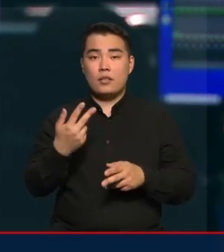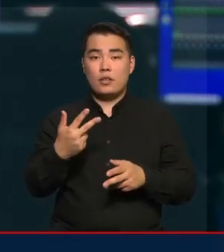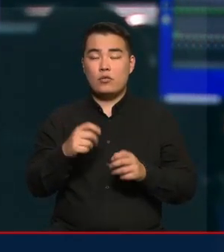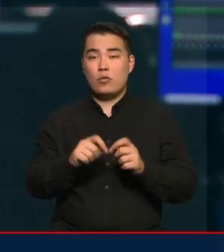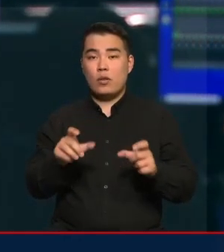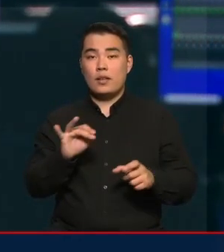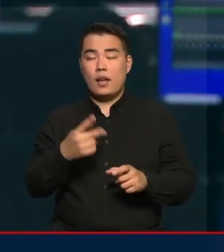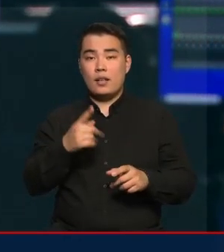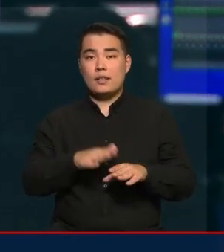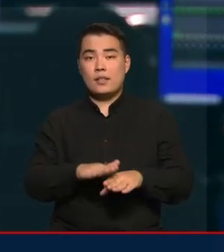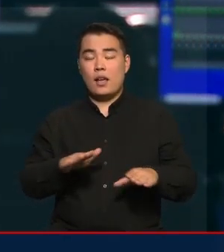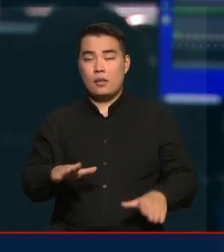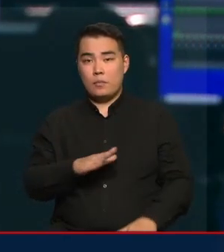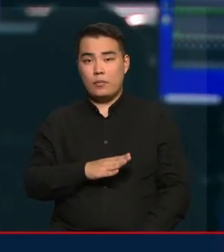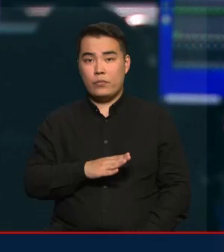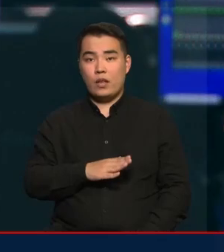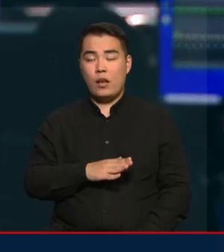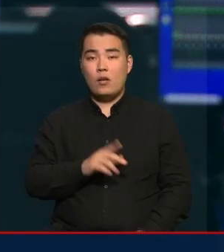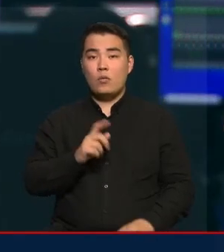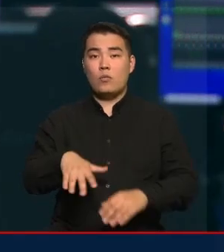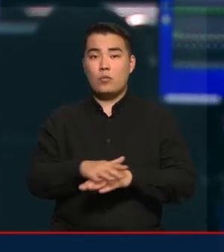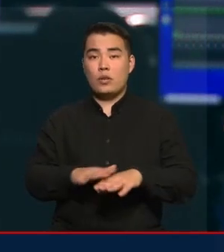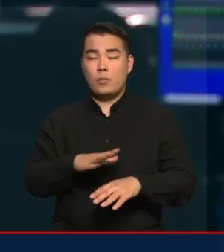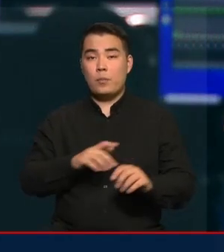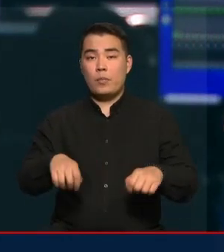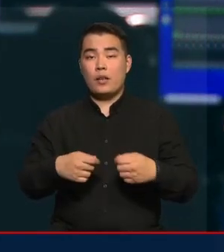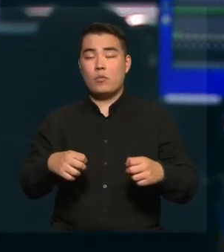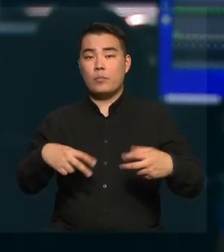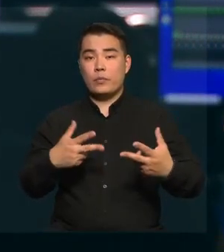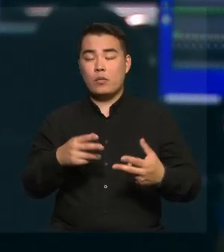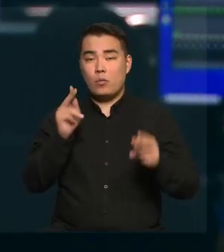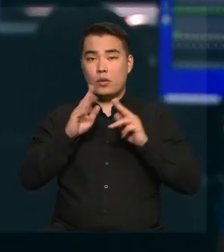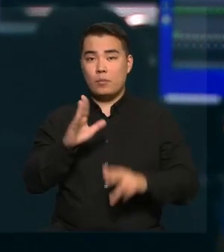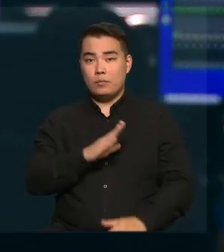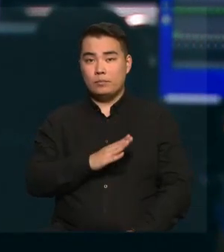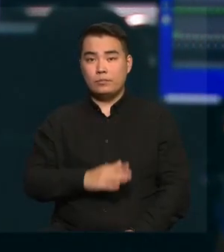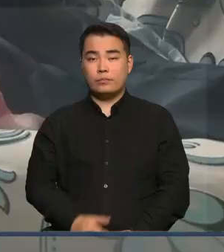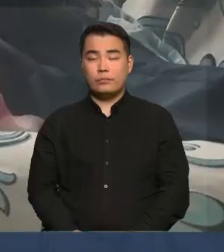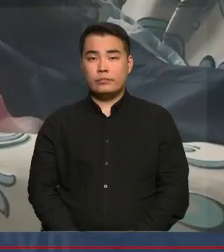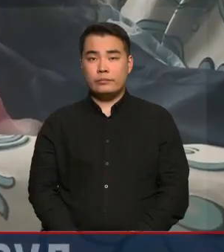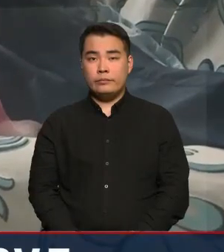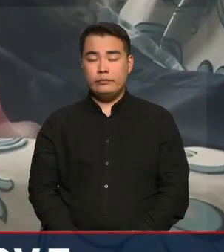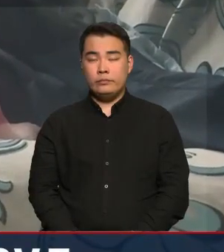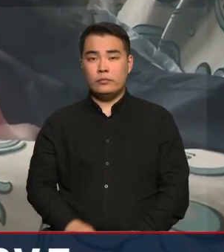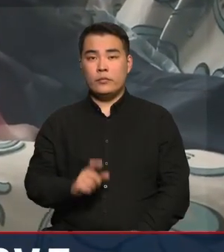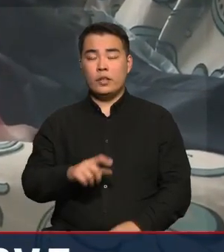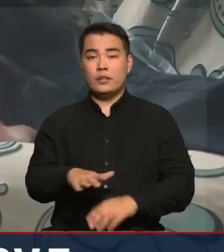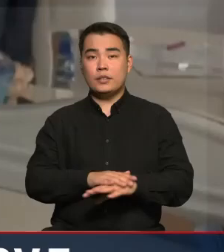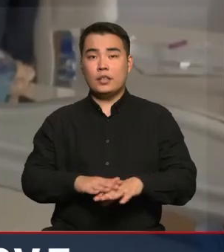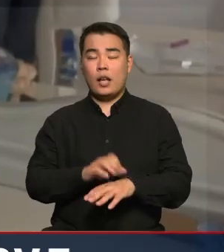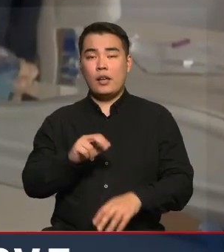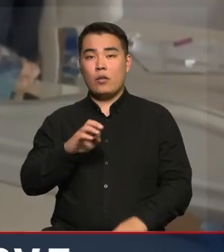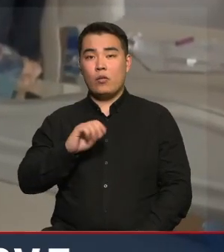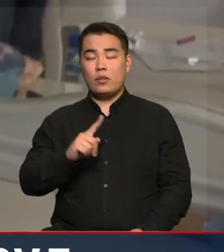школы и один детский сад а учеников перевели на обучение в режиме онлайн жители ая гоза